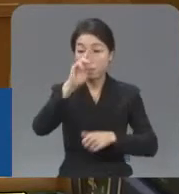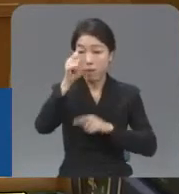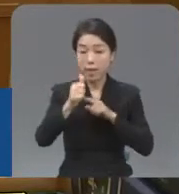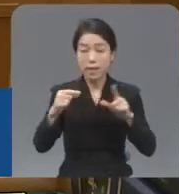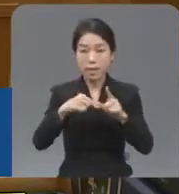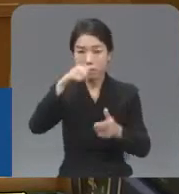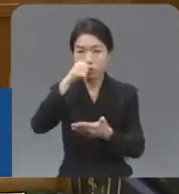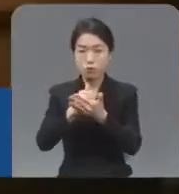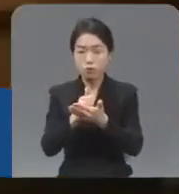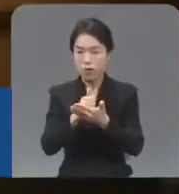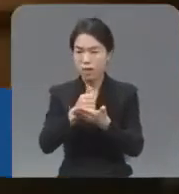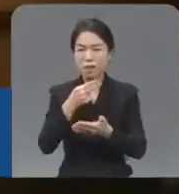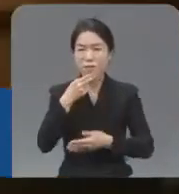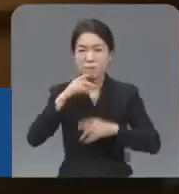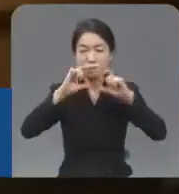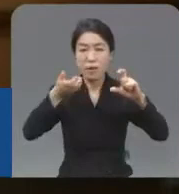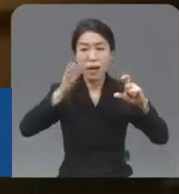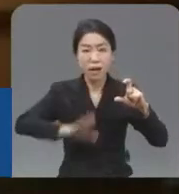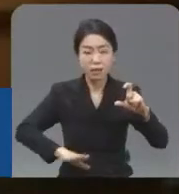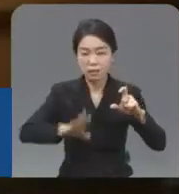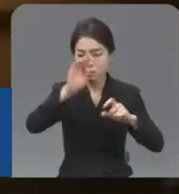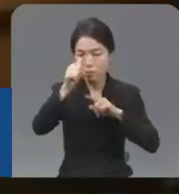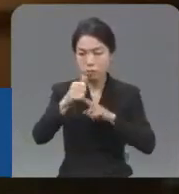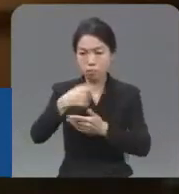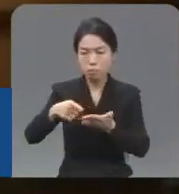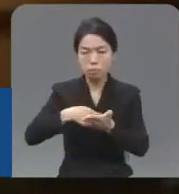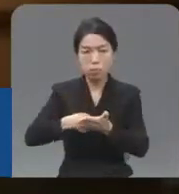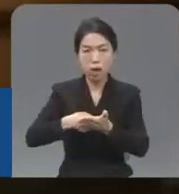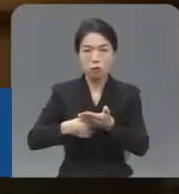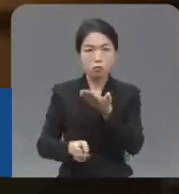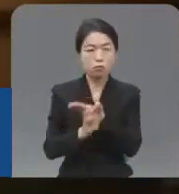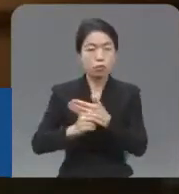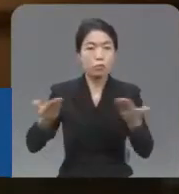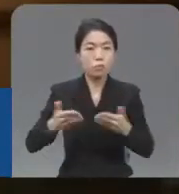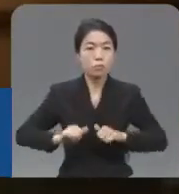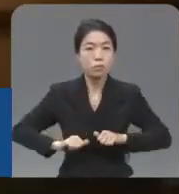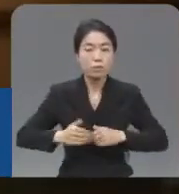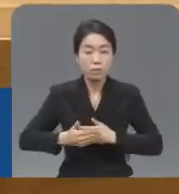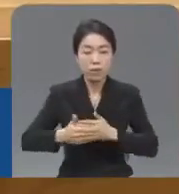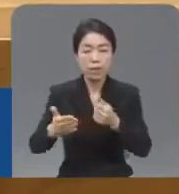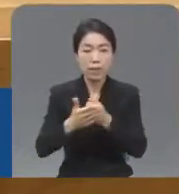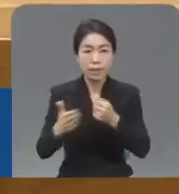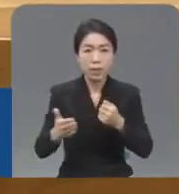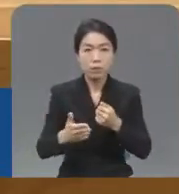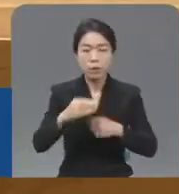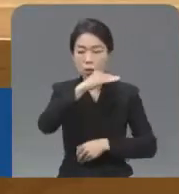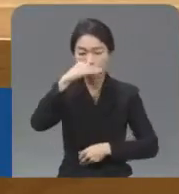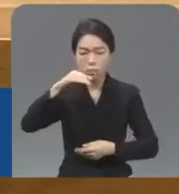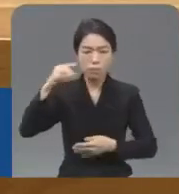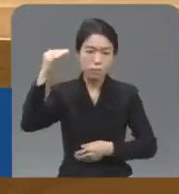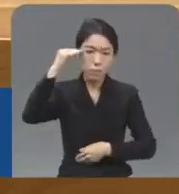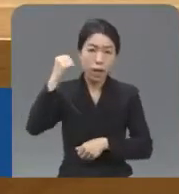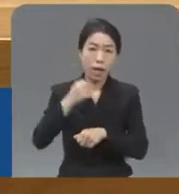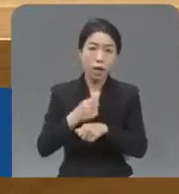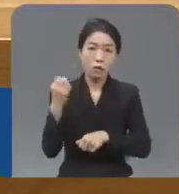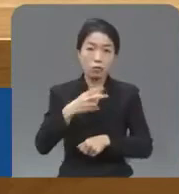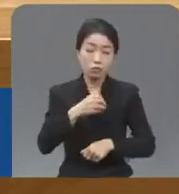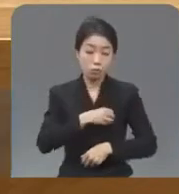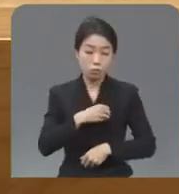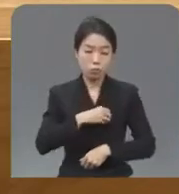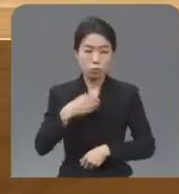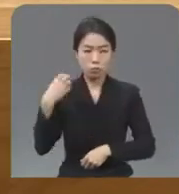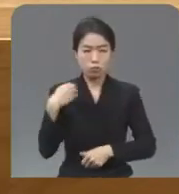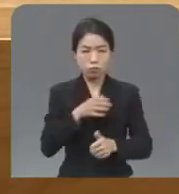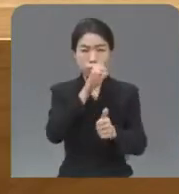일부 혐의를 무죄로 판단했지만 박 씨가 대가를 받고 부정하게 일을 처리해 조합 업무의 공정성을 저해하고 조합원에게